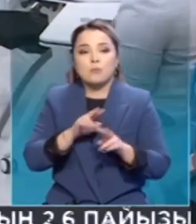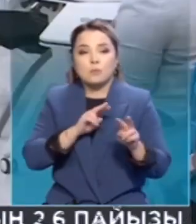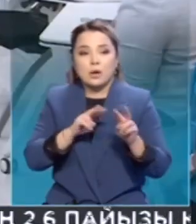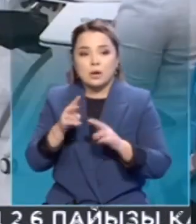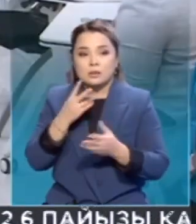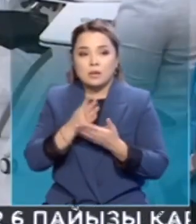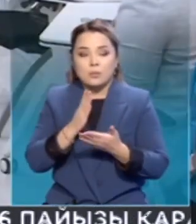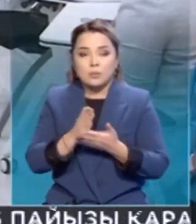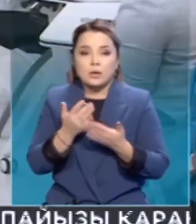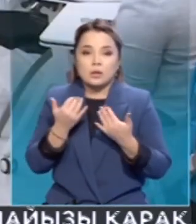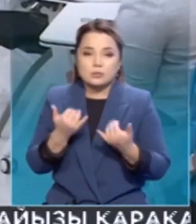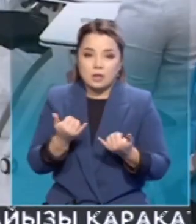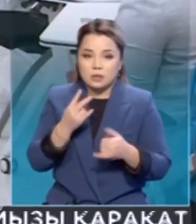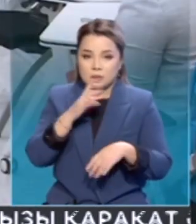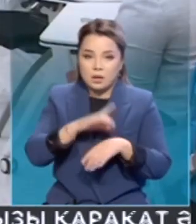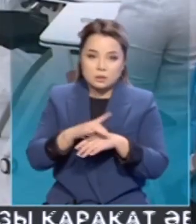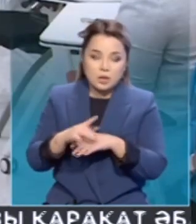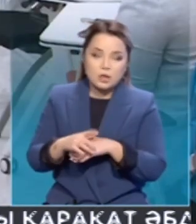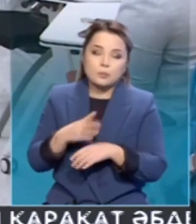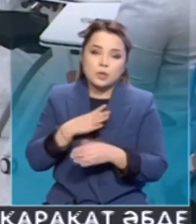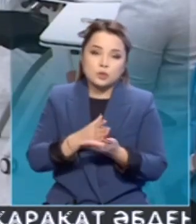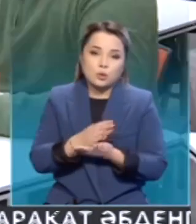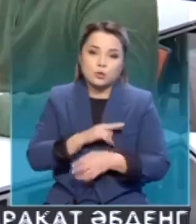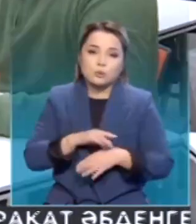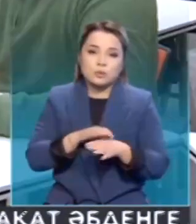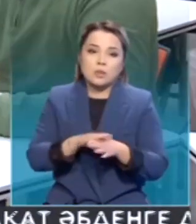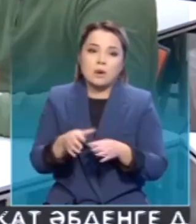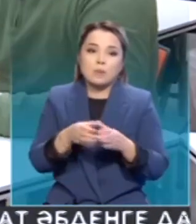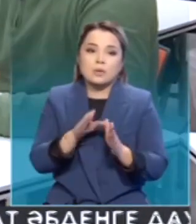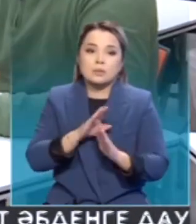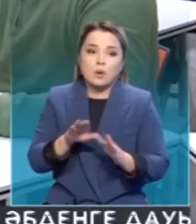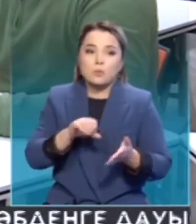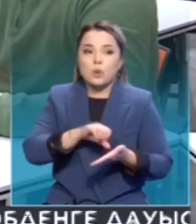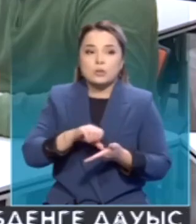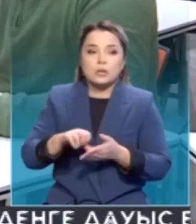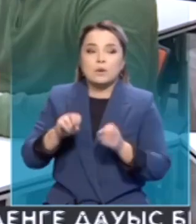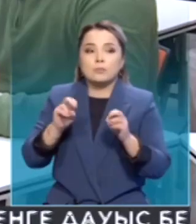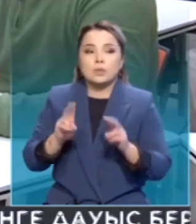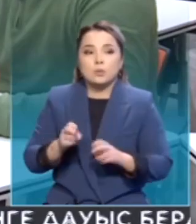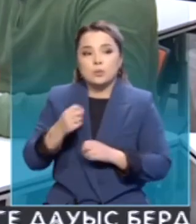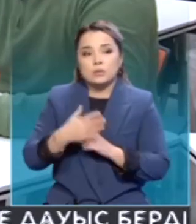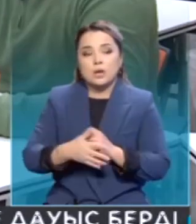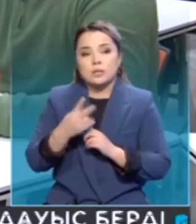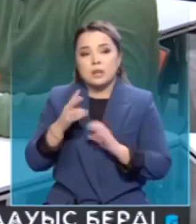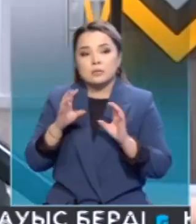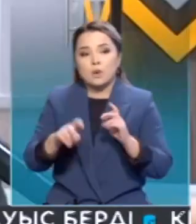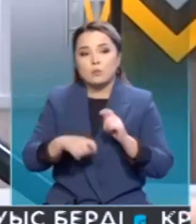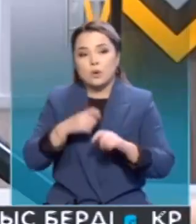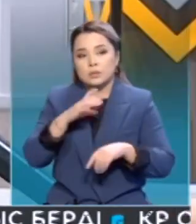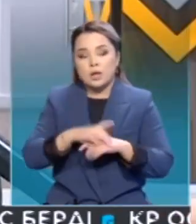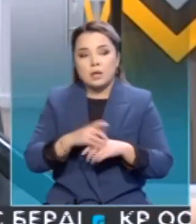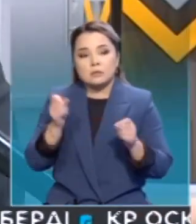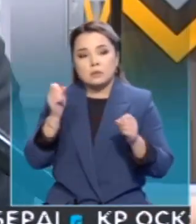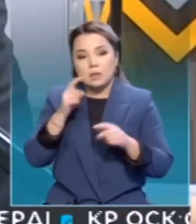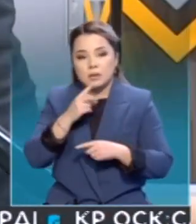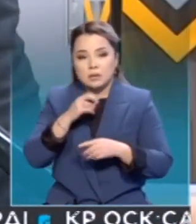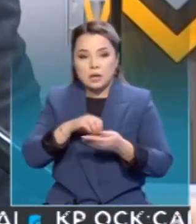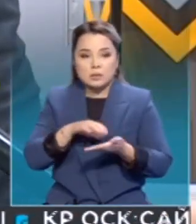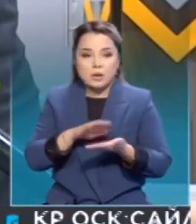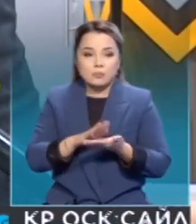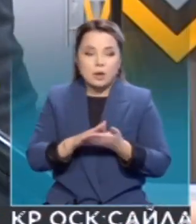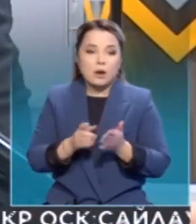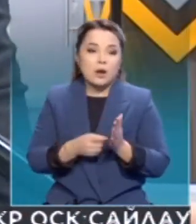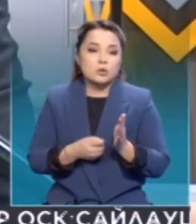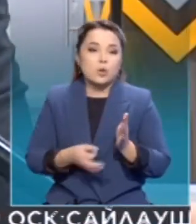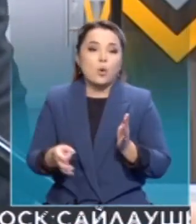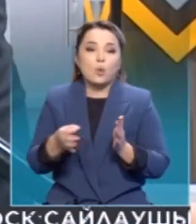бақылады. Саяси науқанда 22 мыңға жуық мүшесі жұмыс істеген партиялық емес байқау орталығы 2 заң бұзушылық тіркеген. Қарағанды облысындағы